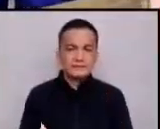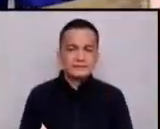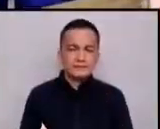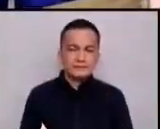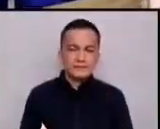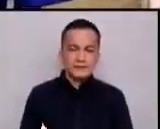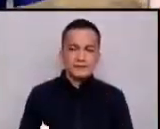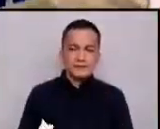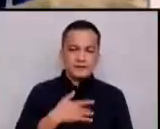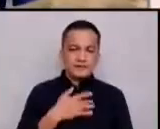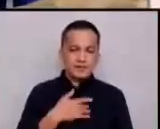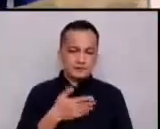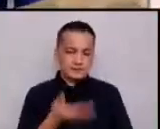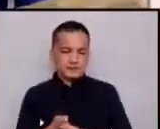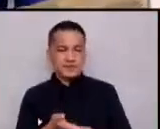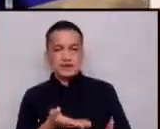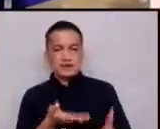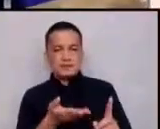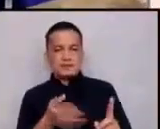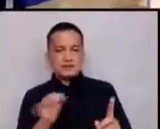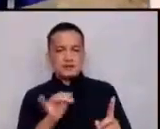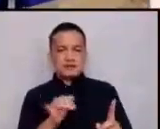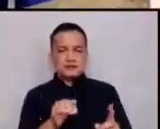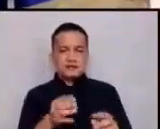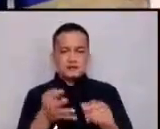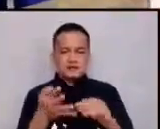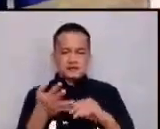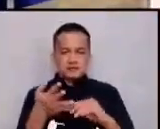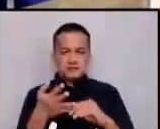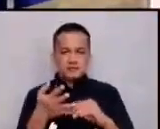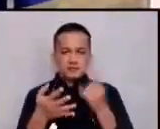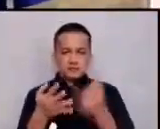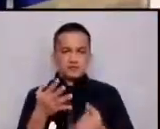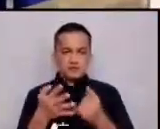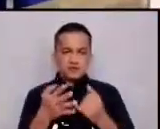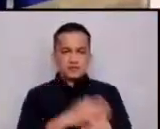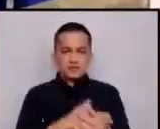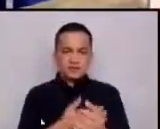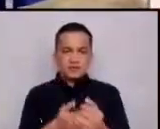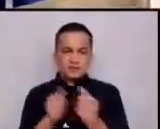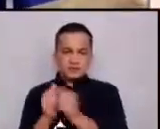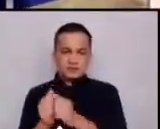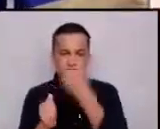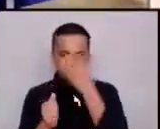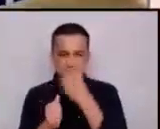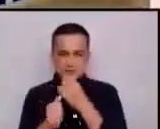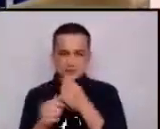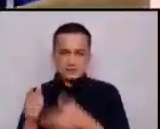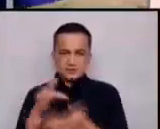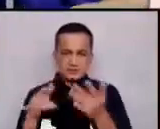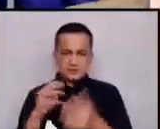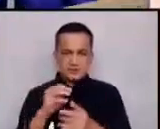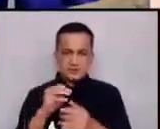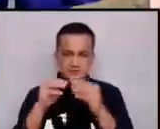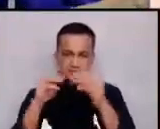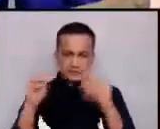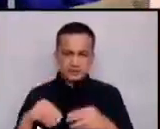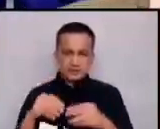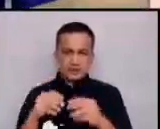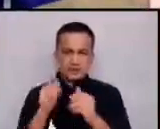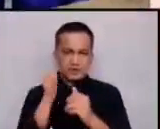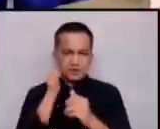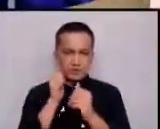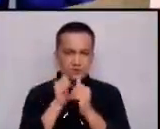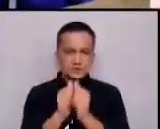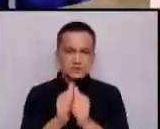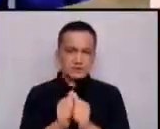turing namin sa kanya, parang busong anak mo eh. Patabi namin matulog. Pag namamasyal kami sa mall, laging kasama, hindi pwede yun naman niya kasi.